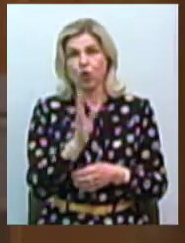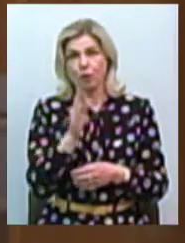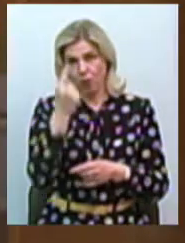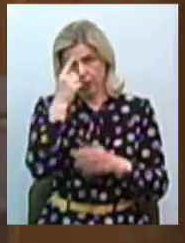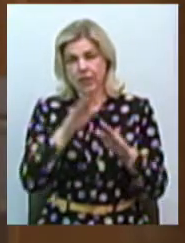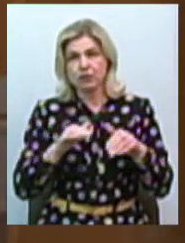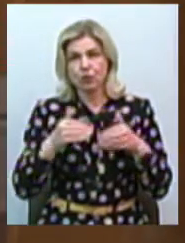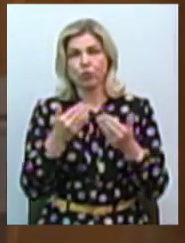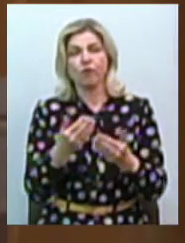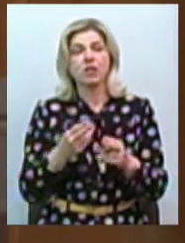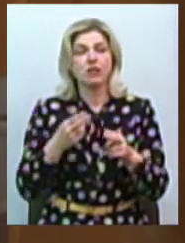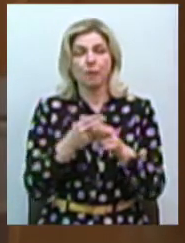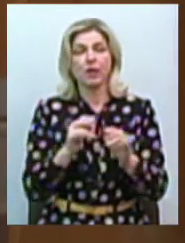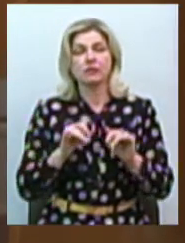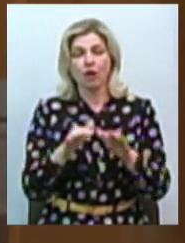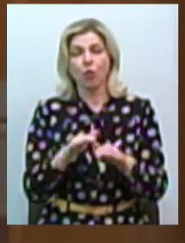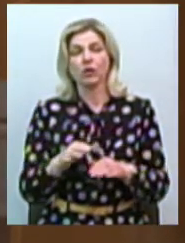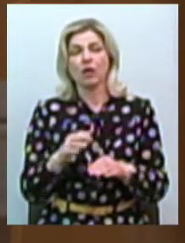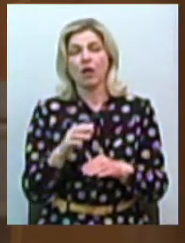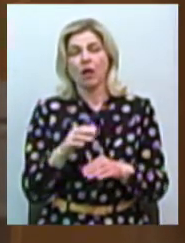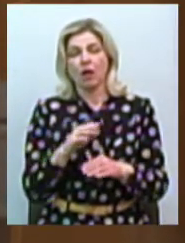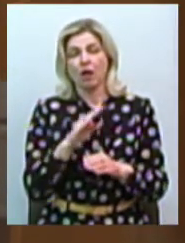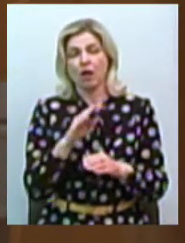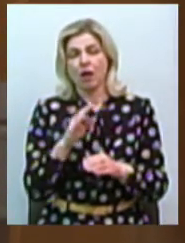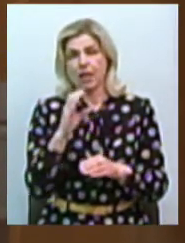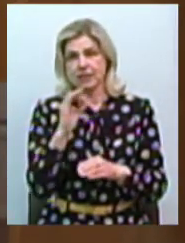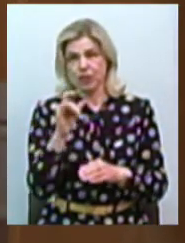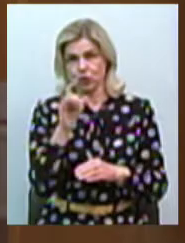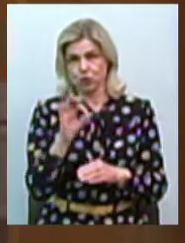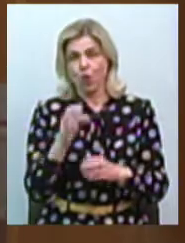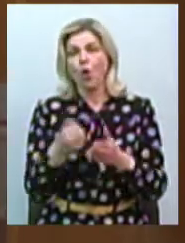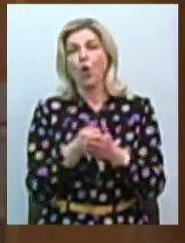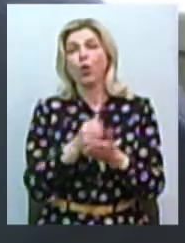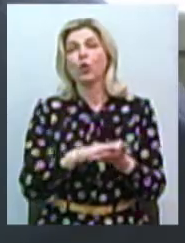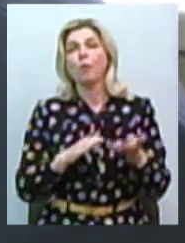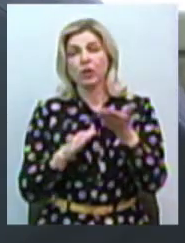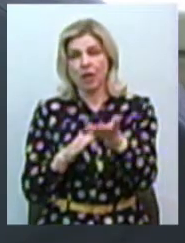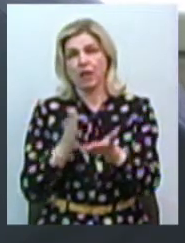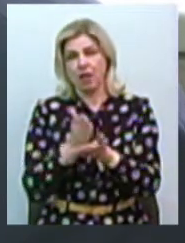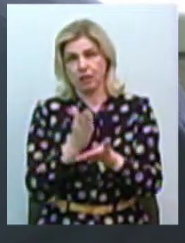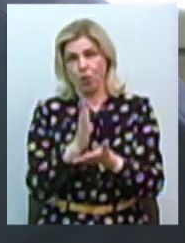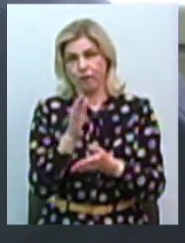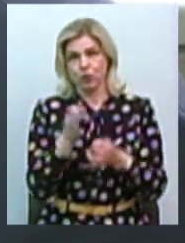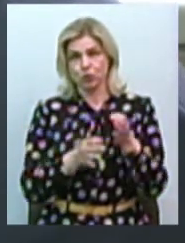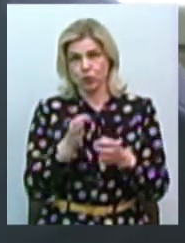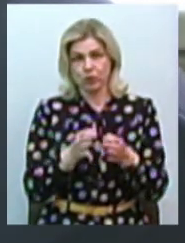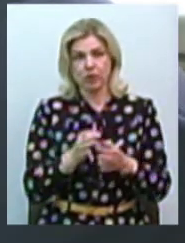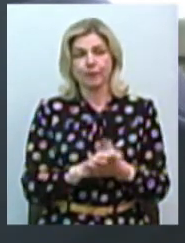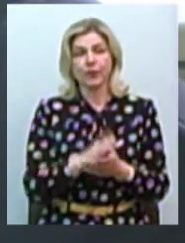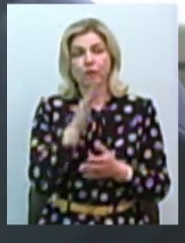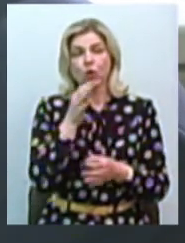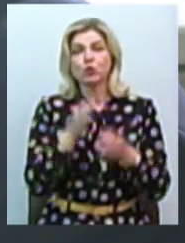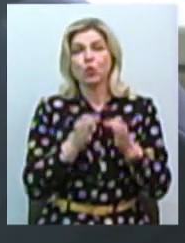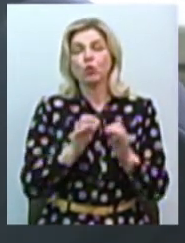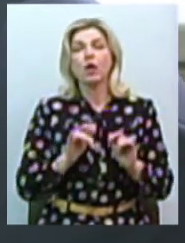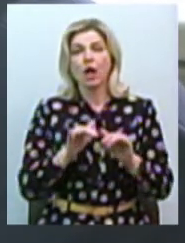ініціюватися запобіжний захід у вигляді тримання під вартою. Клопотання вже знаходиться в суді. Тому що в ході досудового розслідування